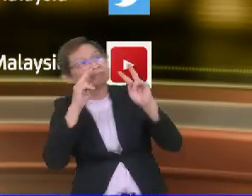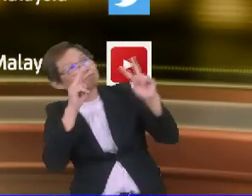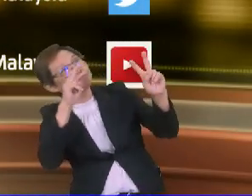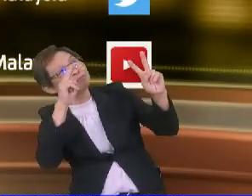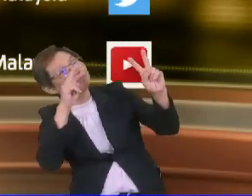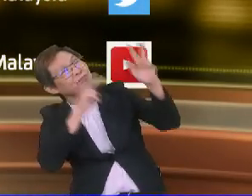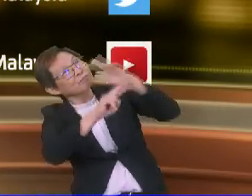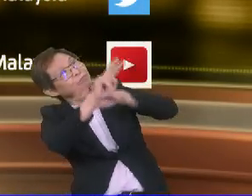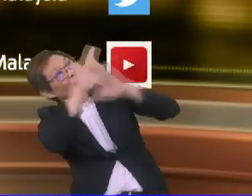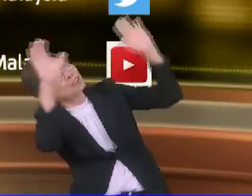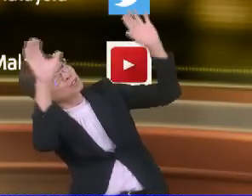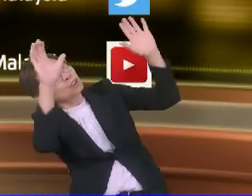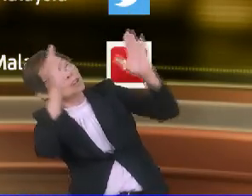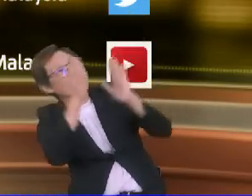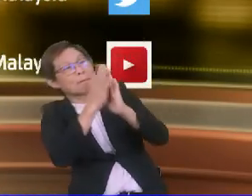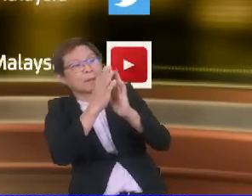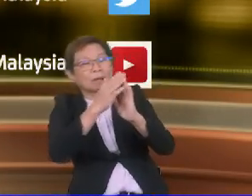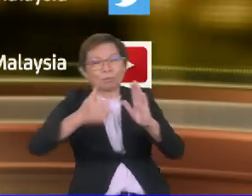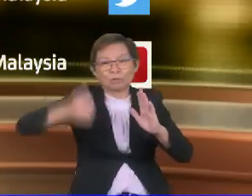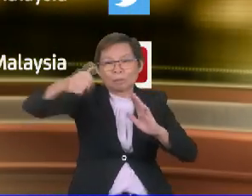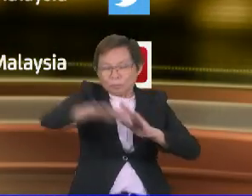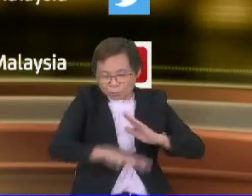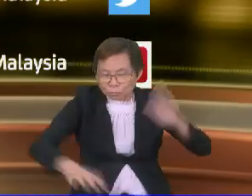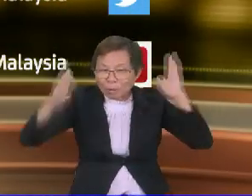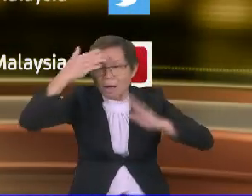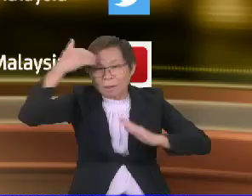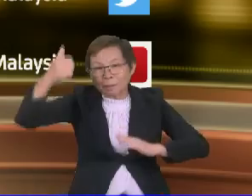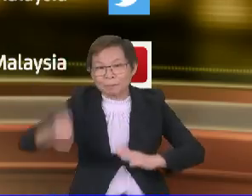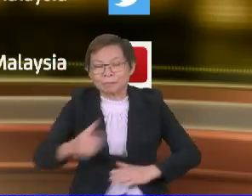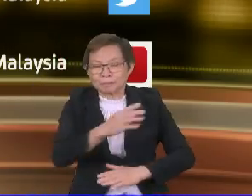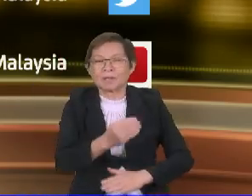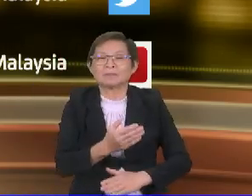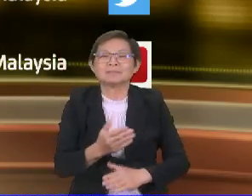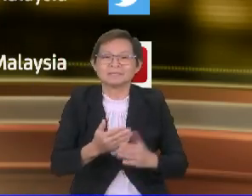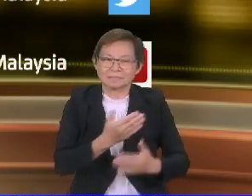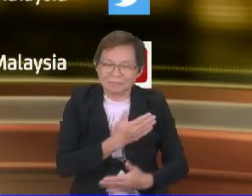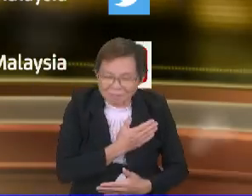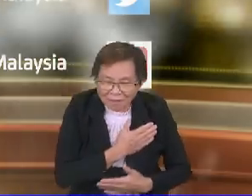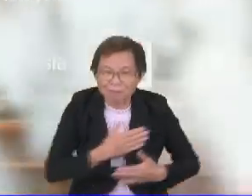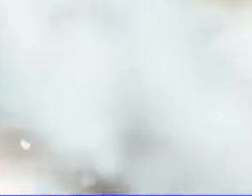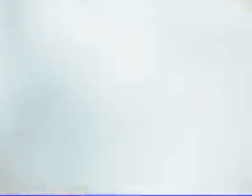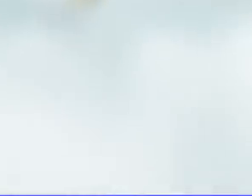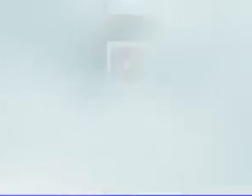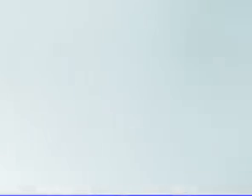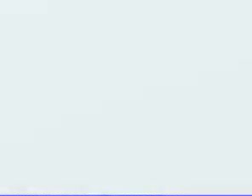cuaca bagi bandar-bandar utama di seluruh negara Assalamualaikum dan salam sejahtera